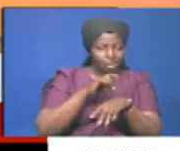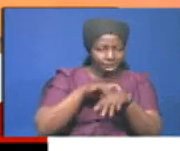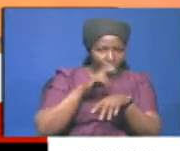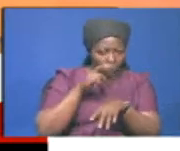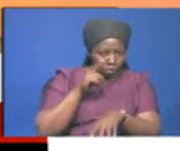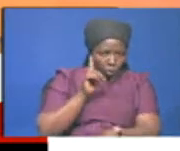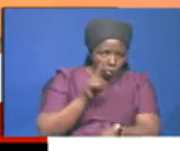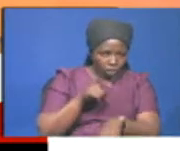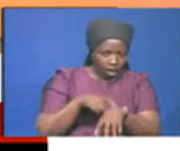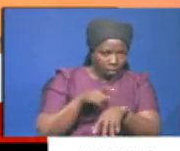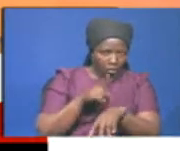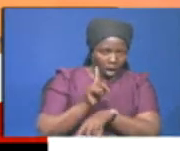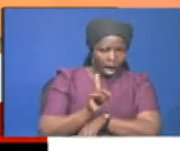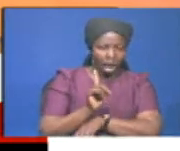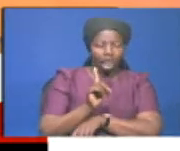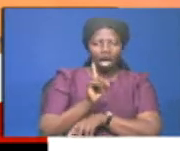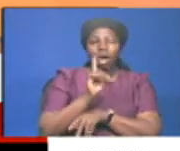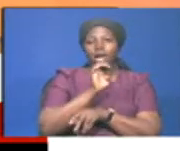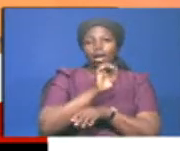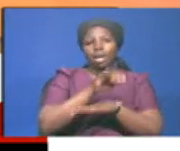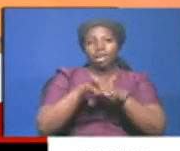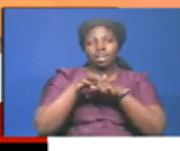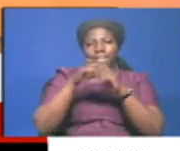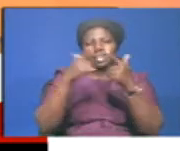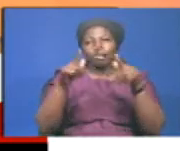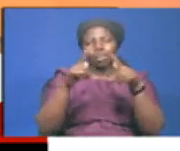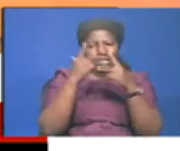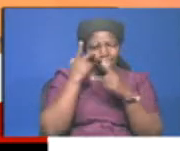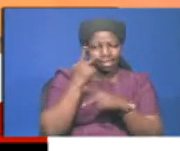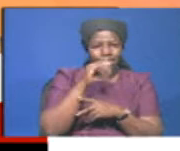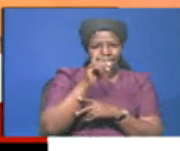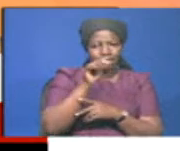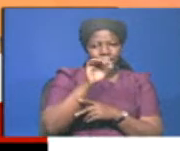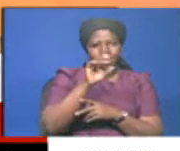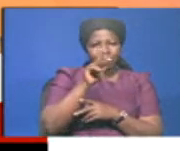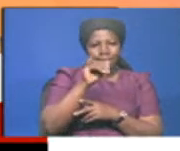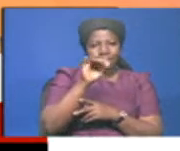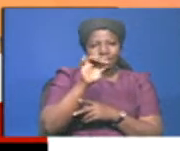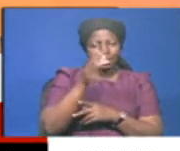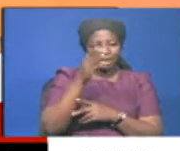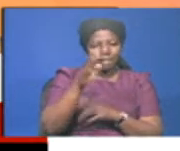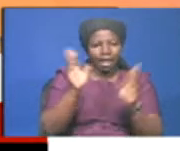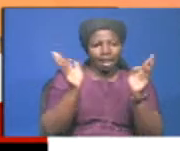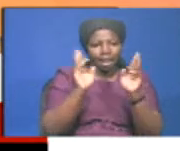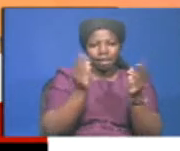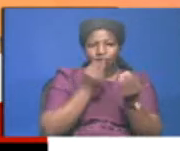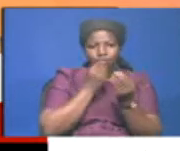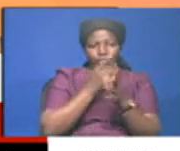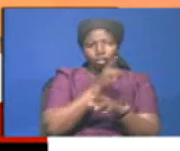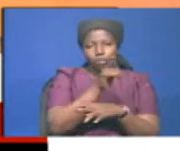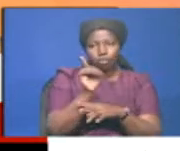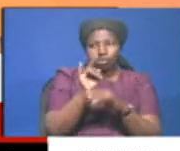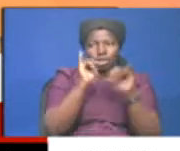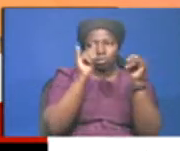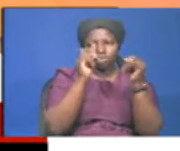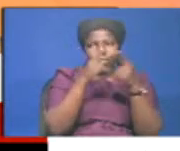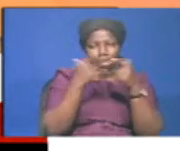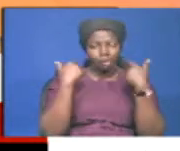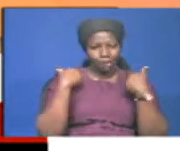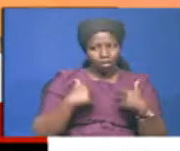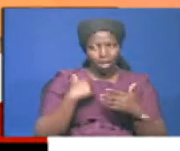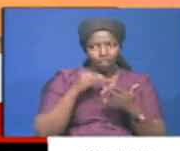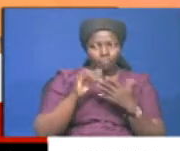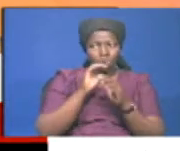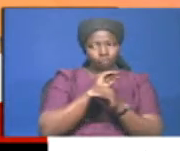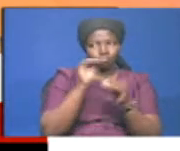lugha ya Kimombo. Tayari namuona mwenzangu Jackie Wambiro yuko studio tayari kukupasha hayo yote. Lakini mie sina la ziada, tukutane